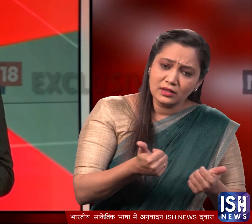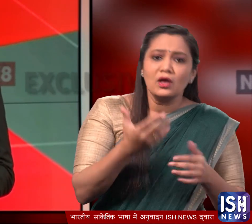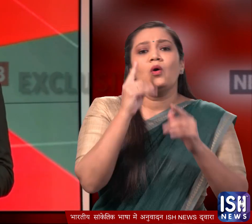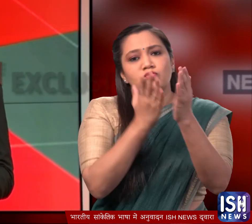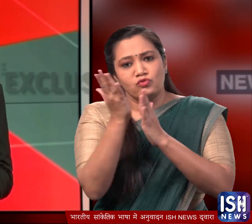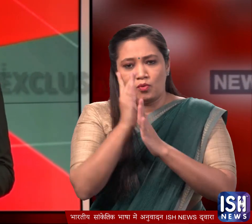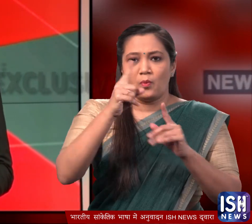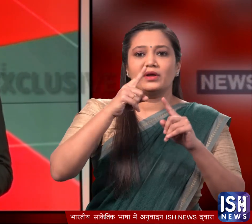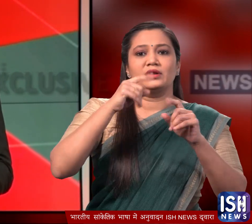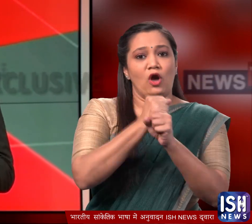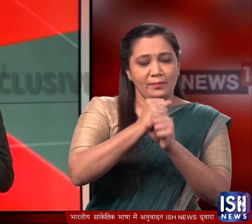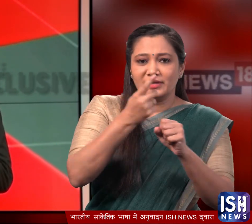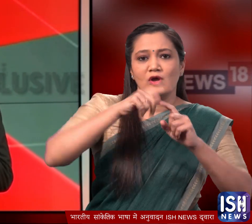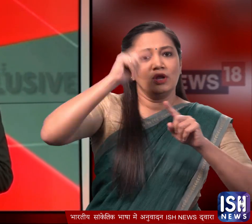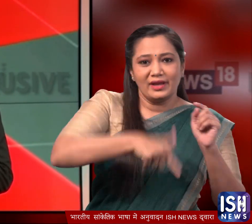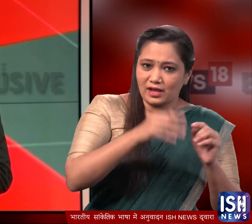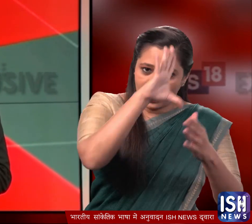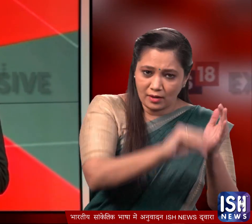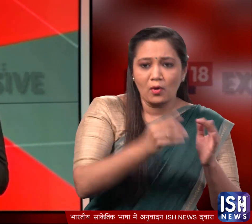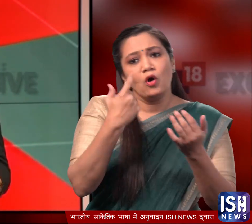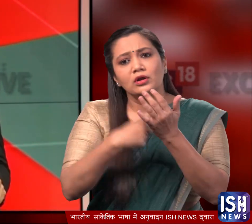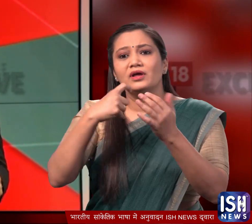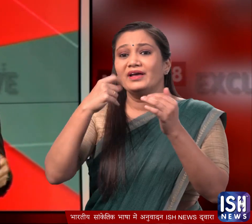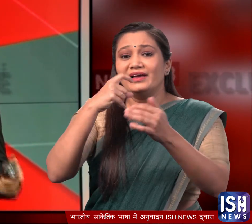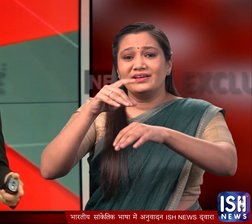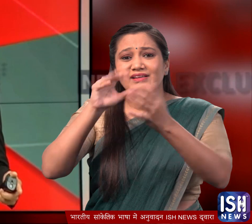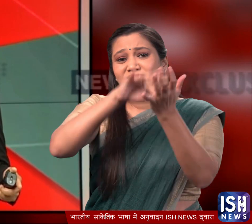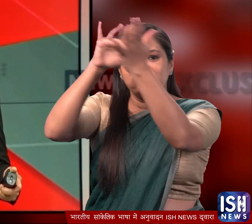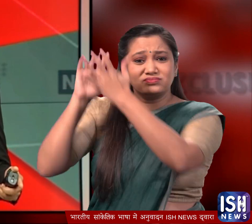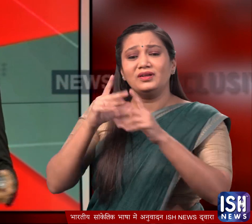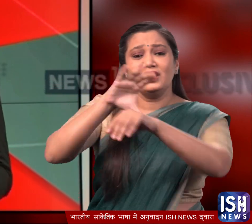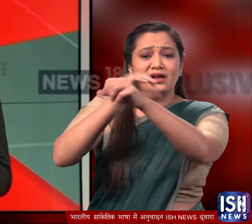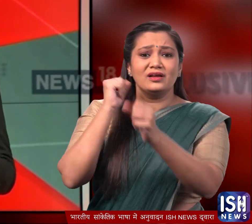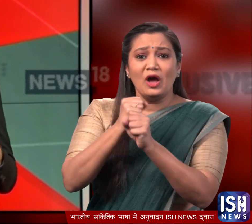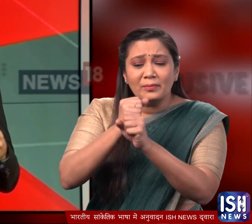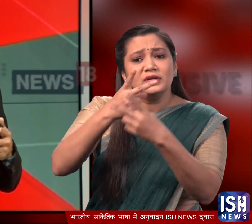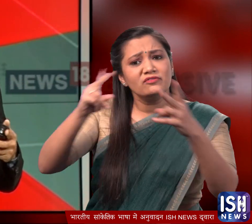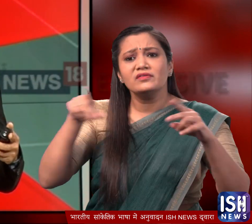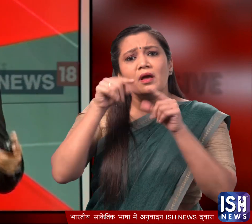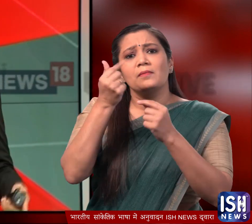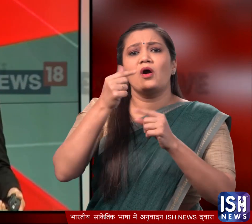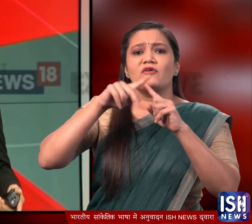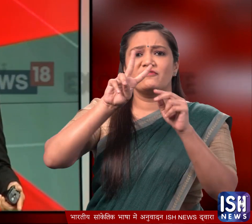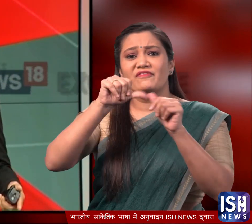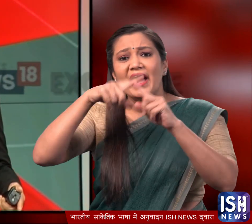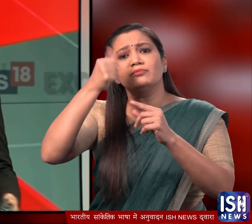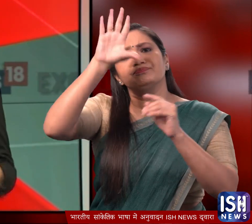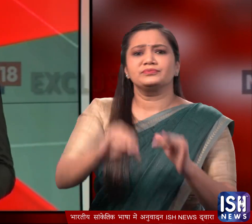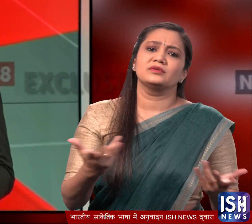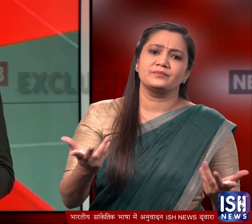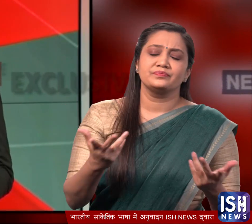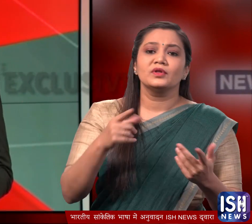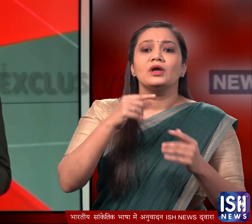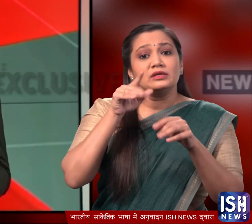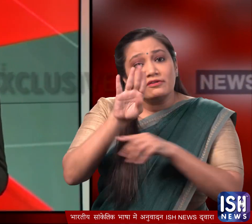ही तरीके, या तो केंद्र सरकार एक्साइज ड्यूटी कम करे या फिर राज्य सरकारें वैट घटाएं। यह हिम्मत तो कांग्रेस की राज्य सरकारें भी नहीं दिखा पा रही। फिर